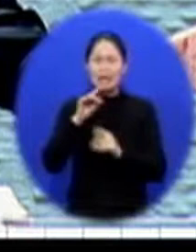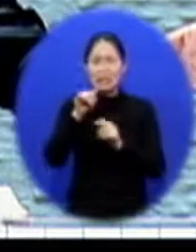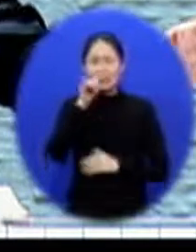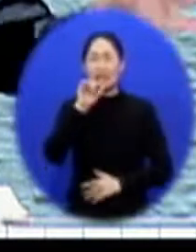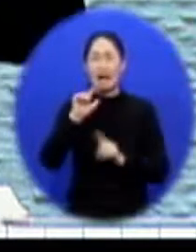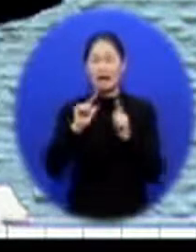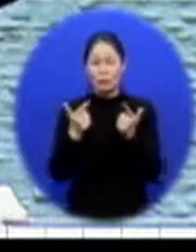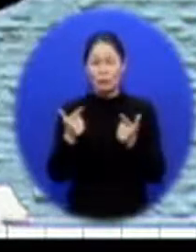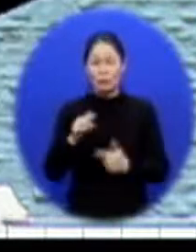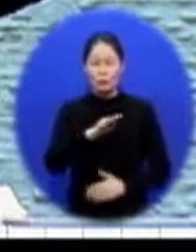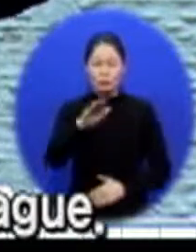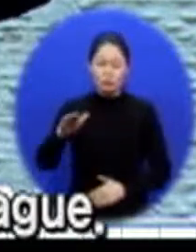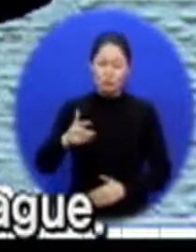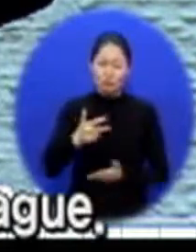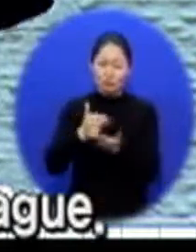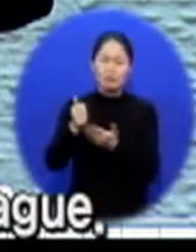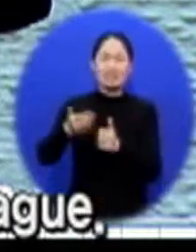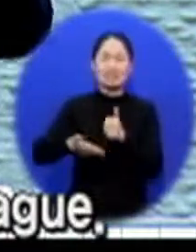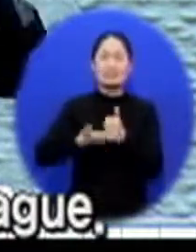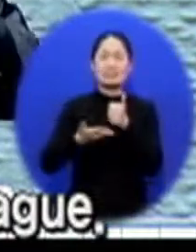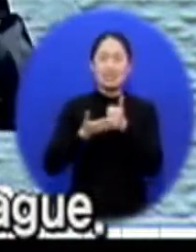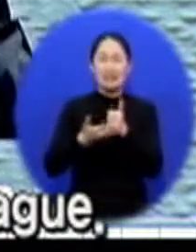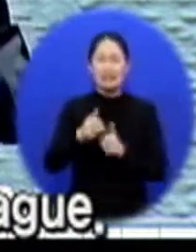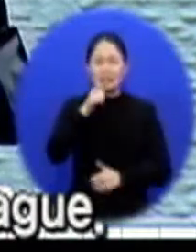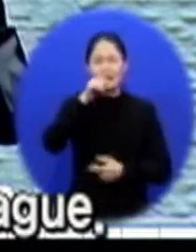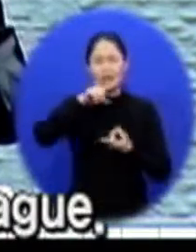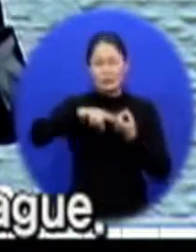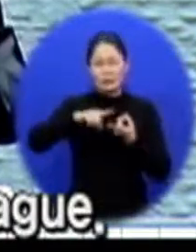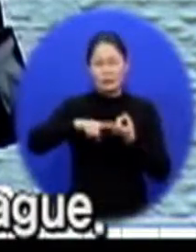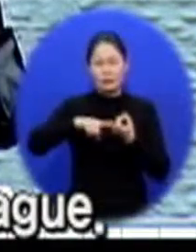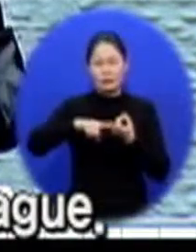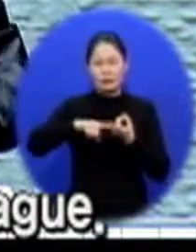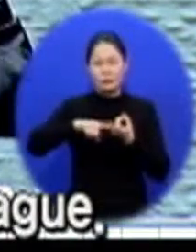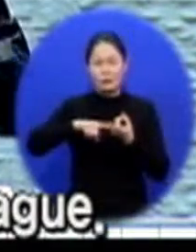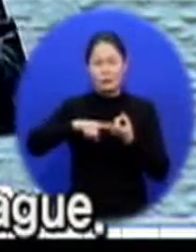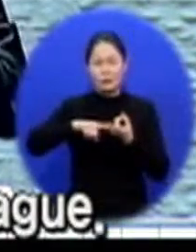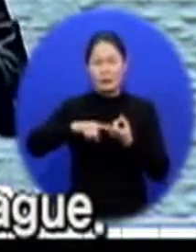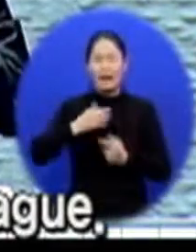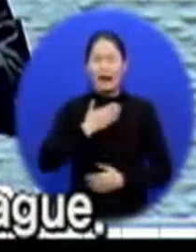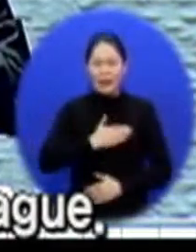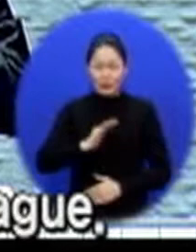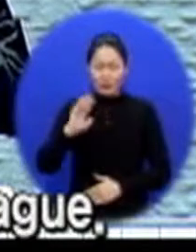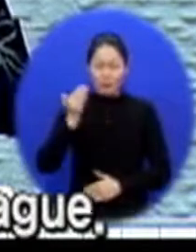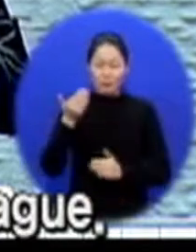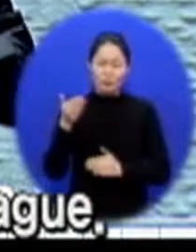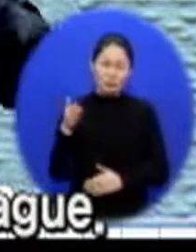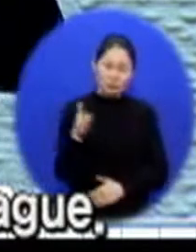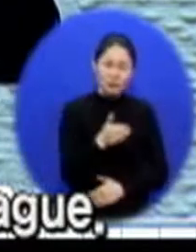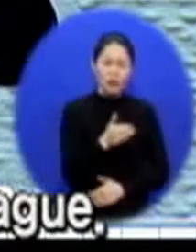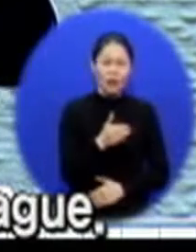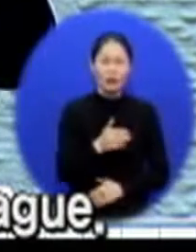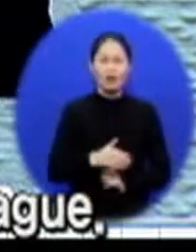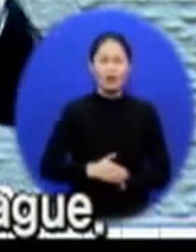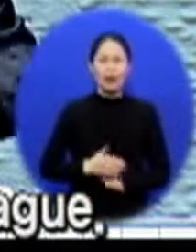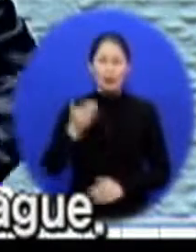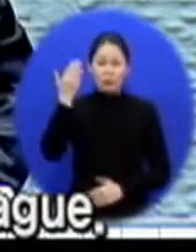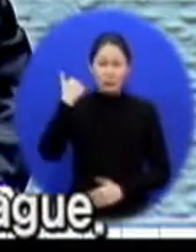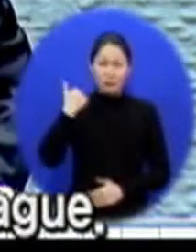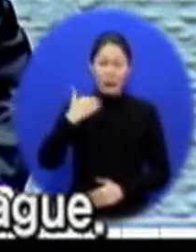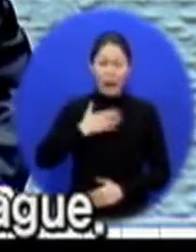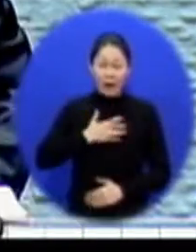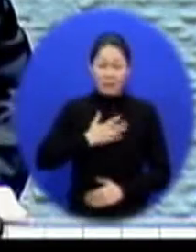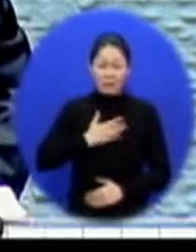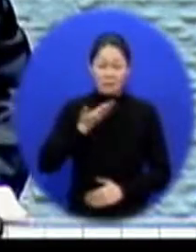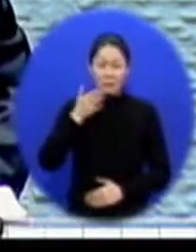우리 주님의 칭찬이 있다는 사실을 알게 되면서부터 그전에는 알았지만 막연